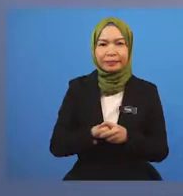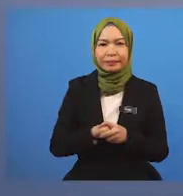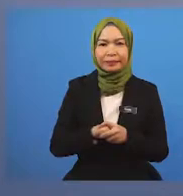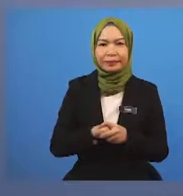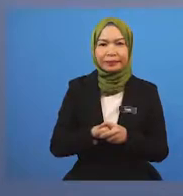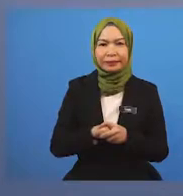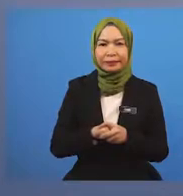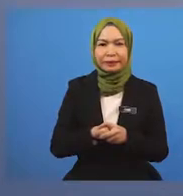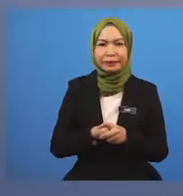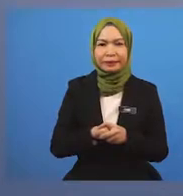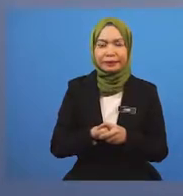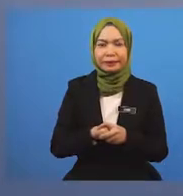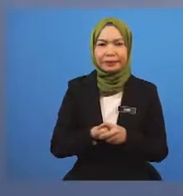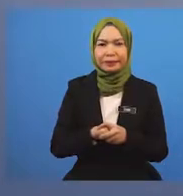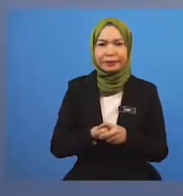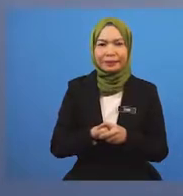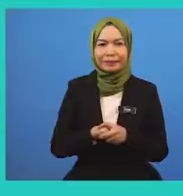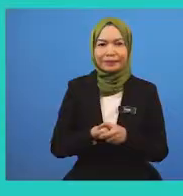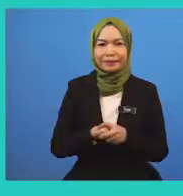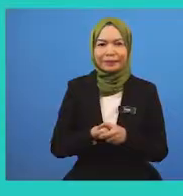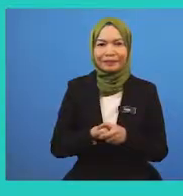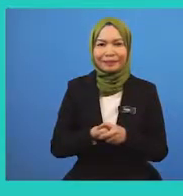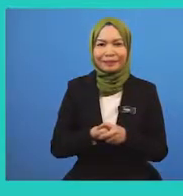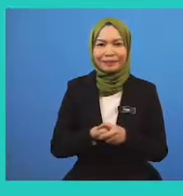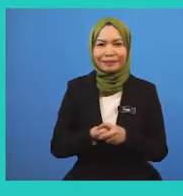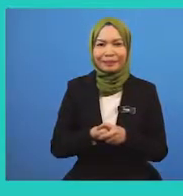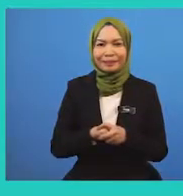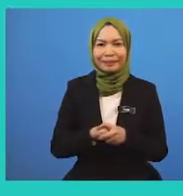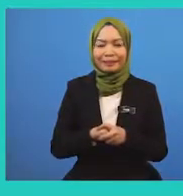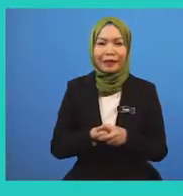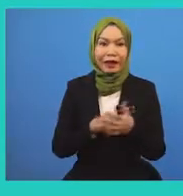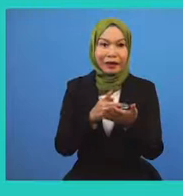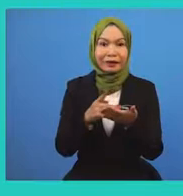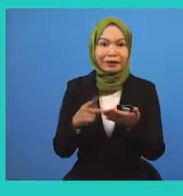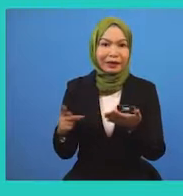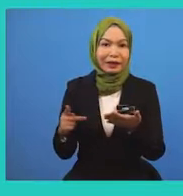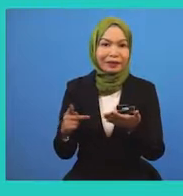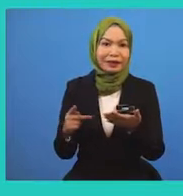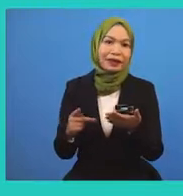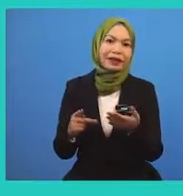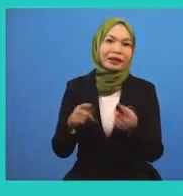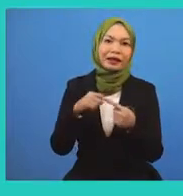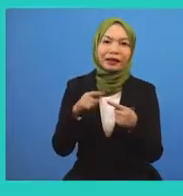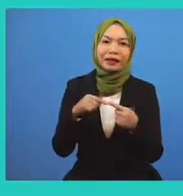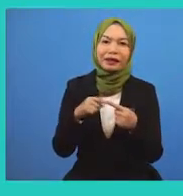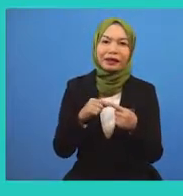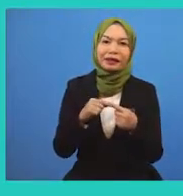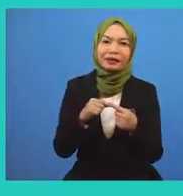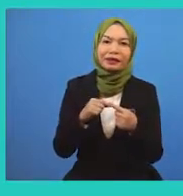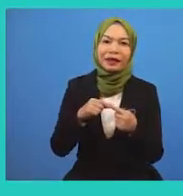Ha, pandai pun. Termokimia ialah kajian tentang perubahan